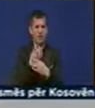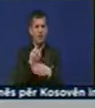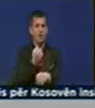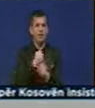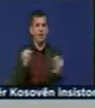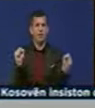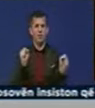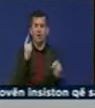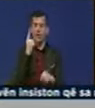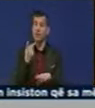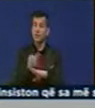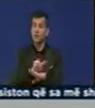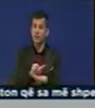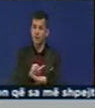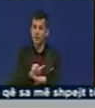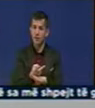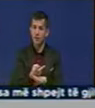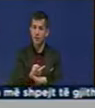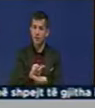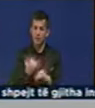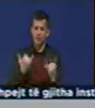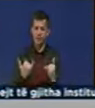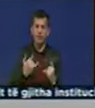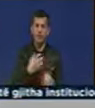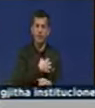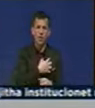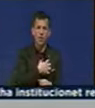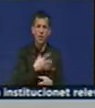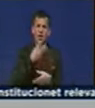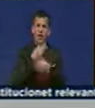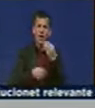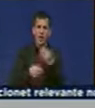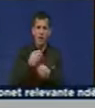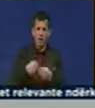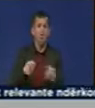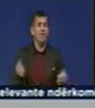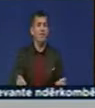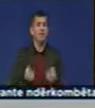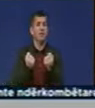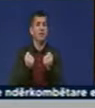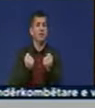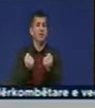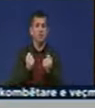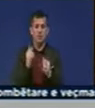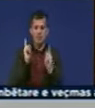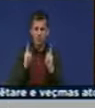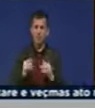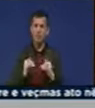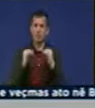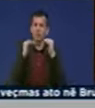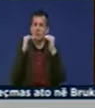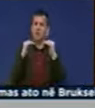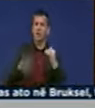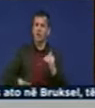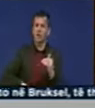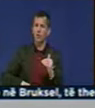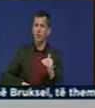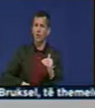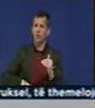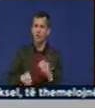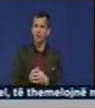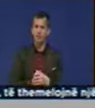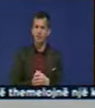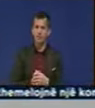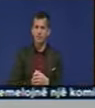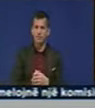një vendi. Situata socioekonomike mbetet sfiduese për avancimin e gruas në shoqëri.